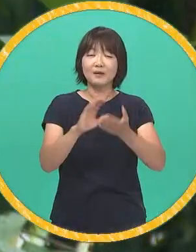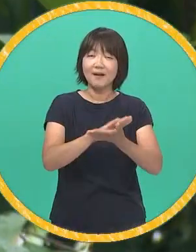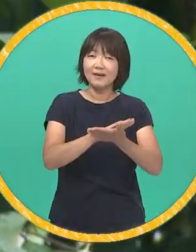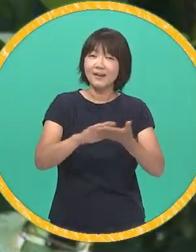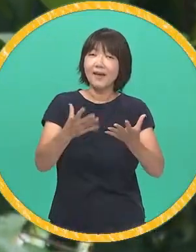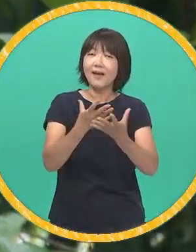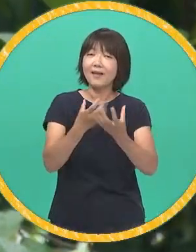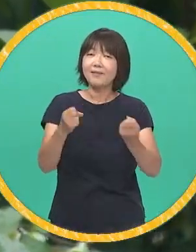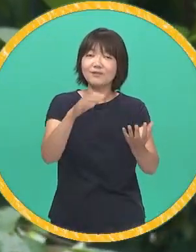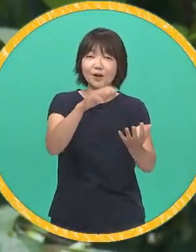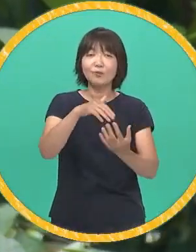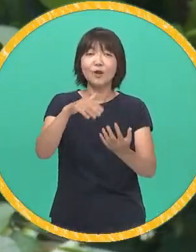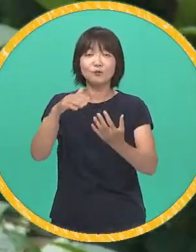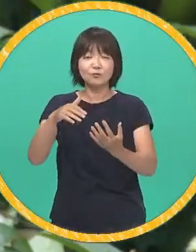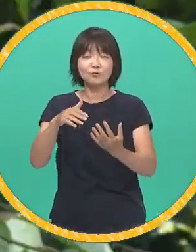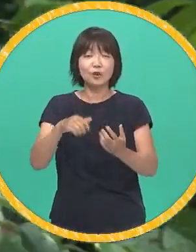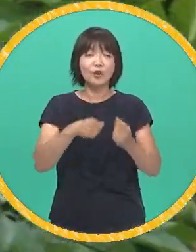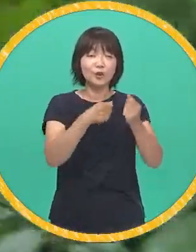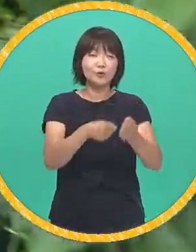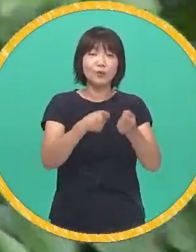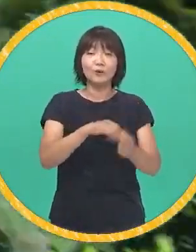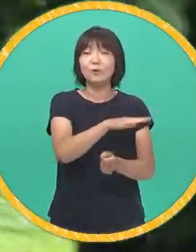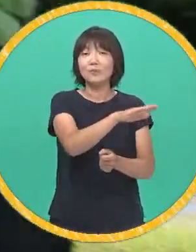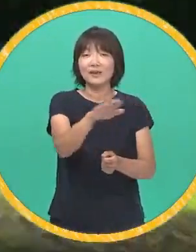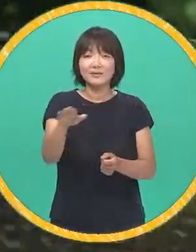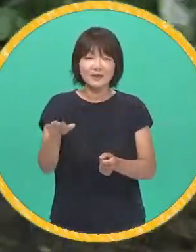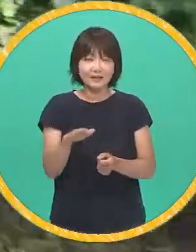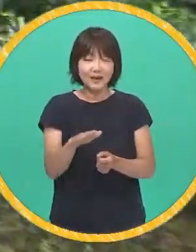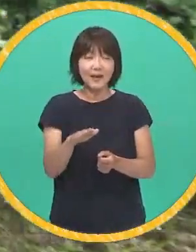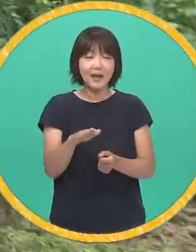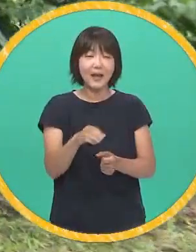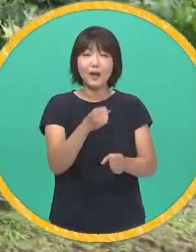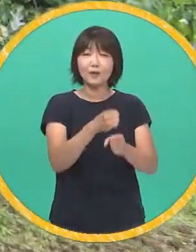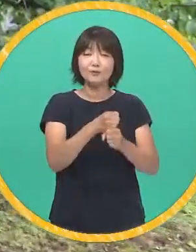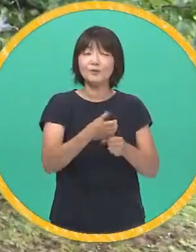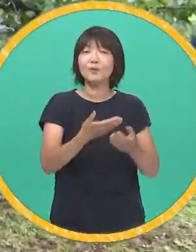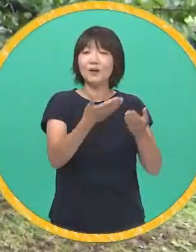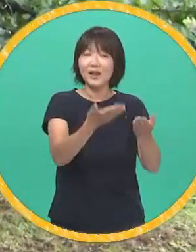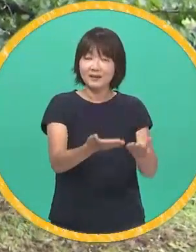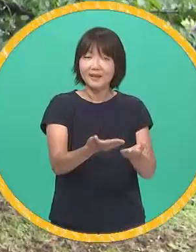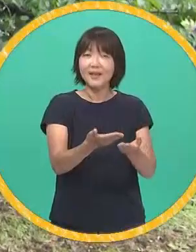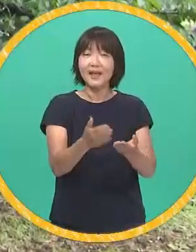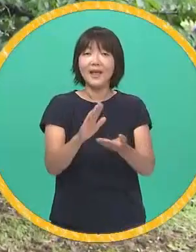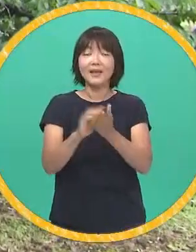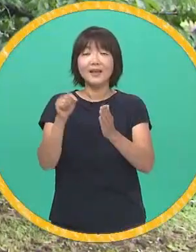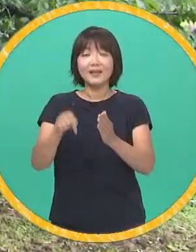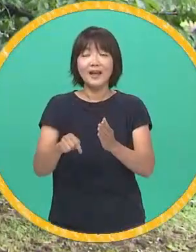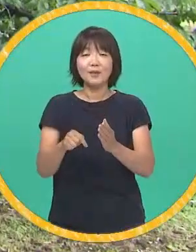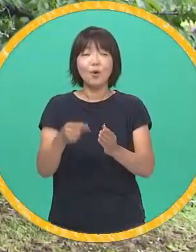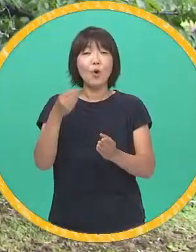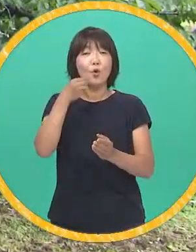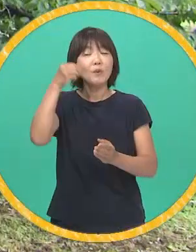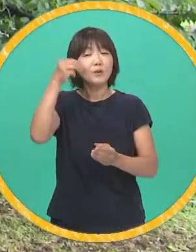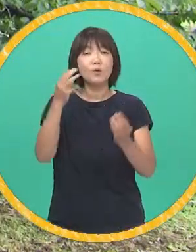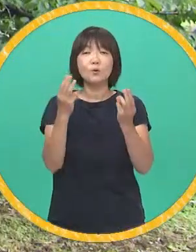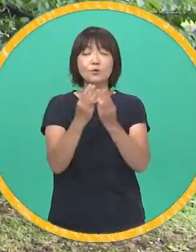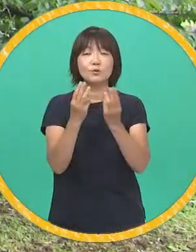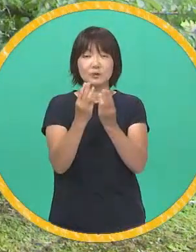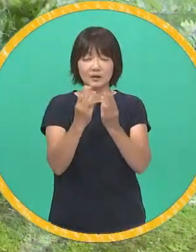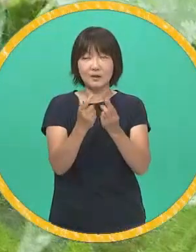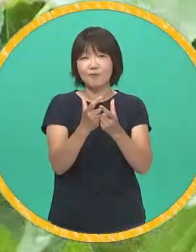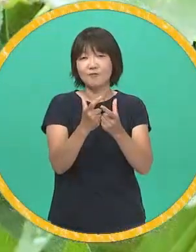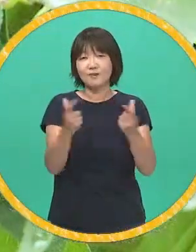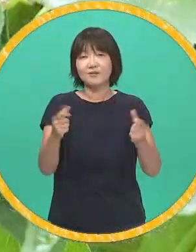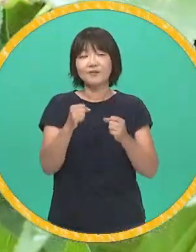とれるので農家さんがこれにこれを作っていただいてまた県内の上の生産が元気に